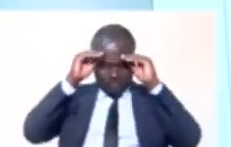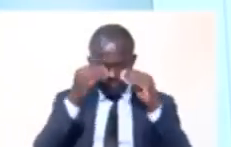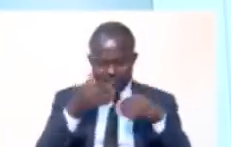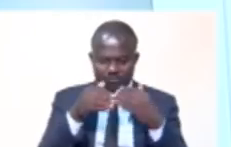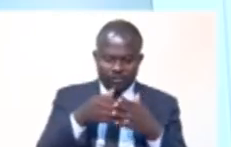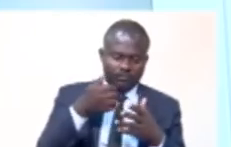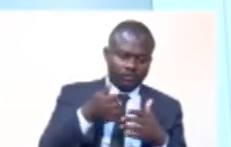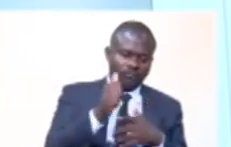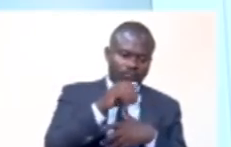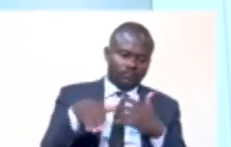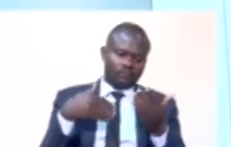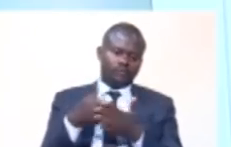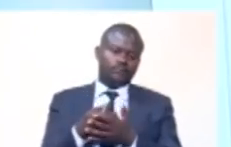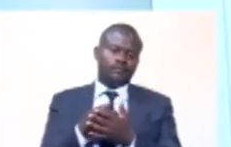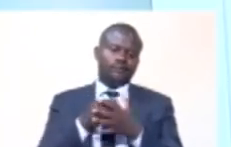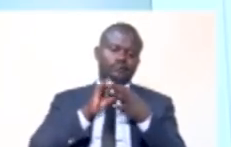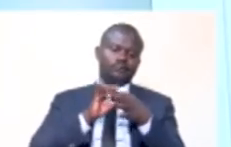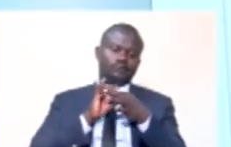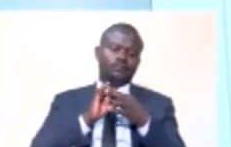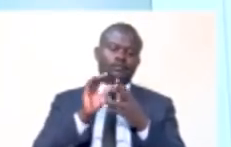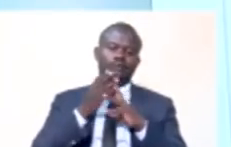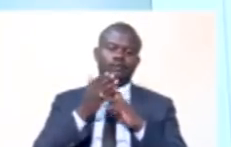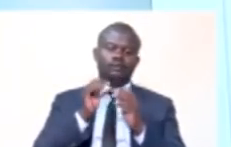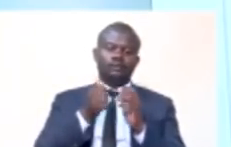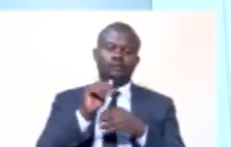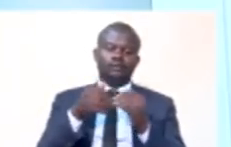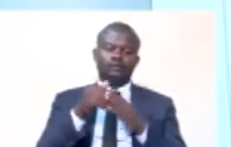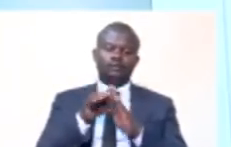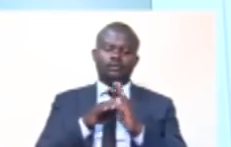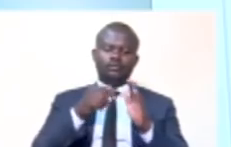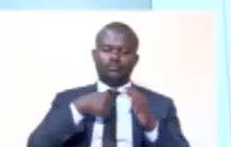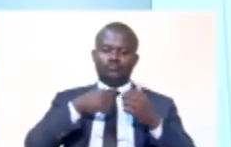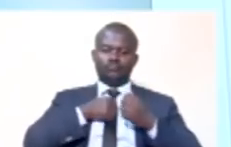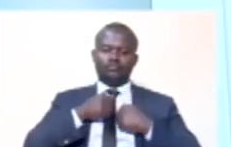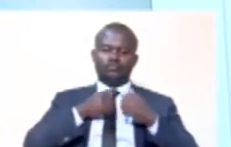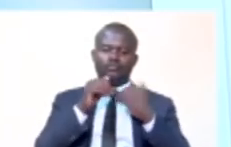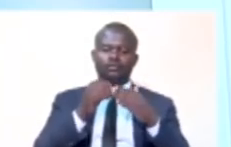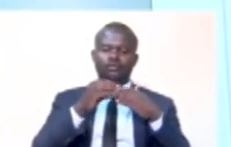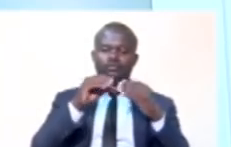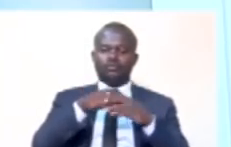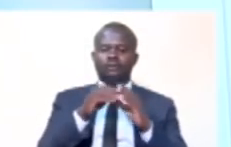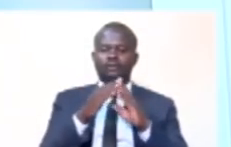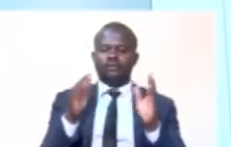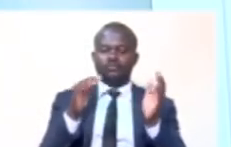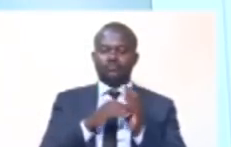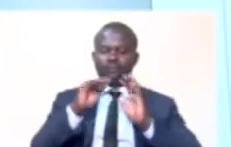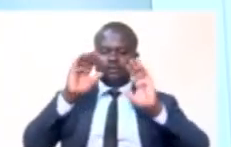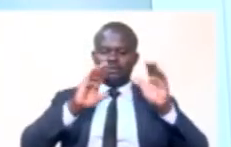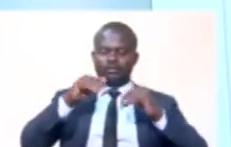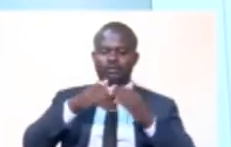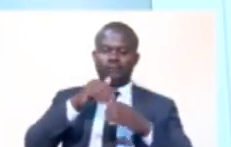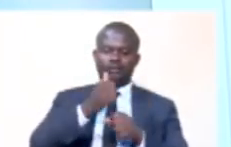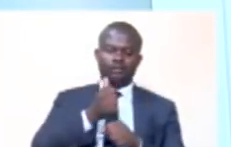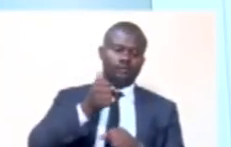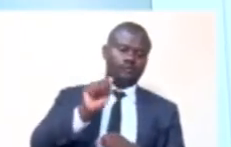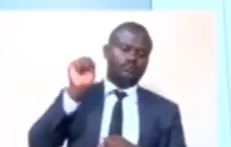babo, imyidagaduro, imibanire hagati yabo, gahunda ndi umunyarwanda, imiyoborere muri iyi midugudu ndetse n'uruhare